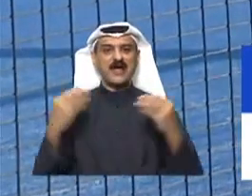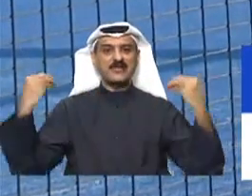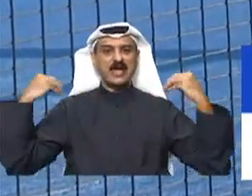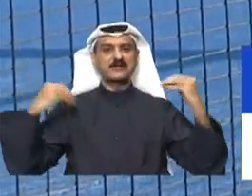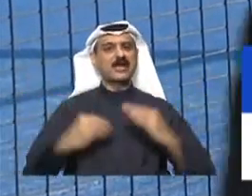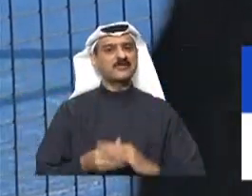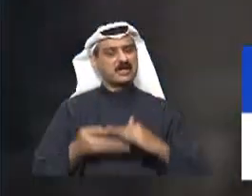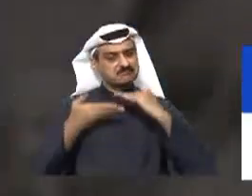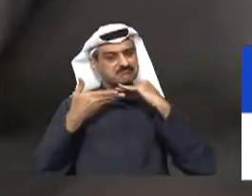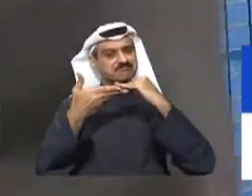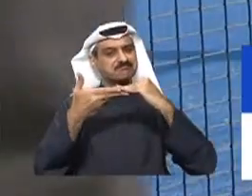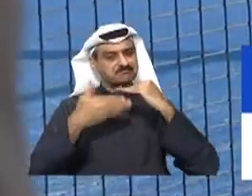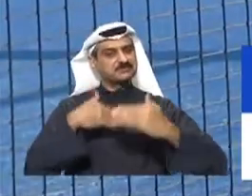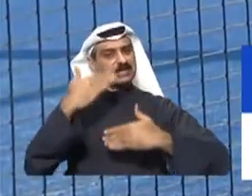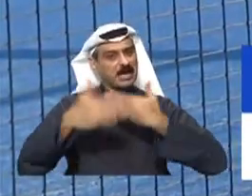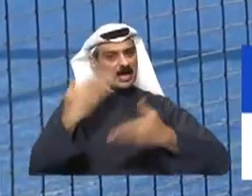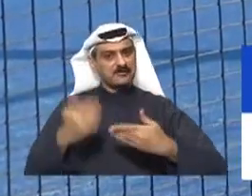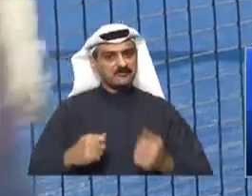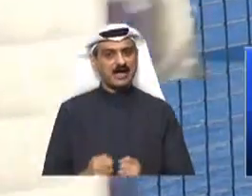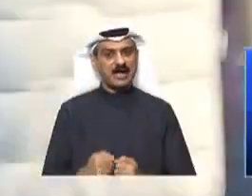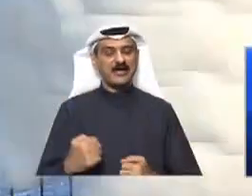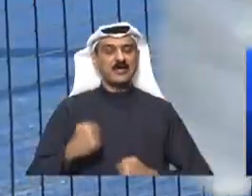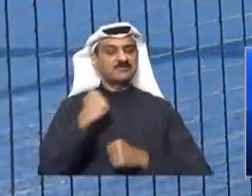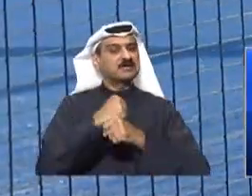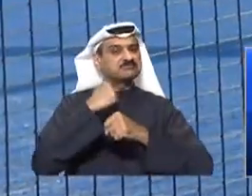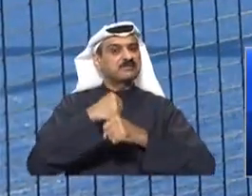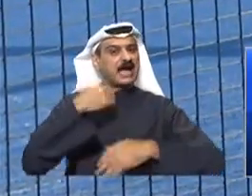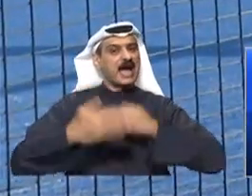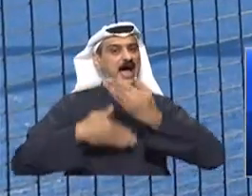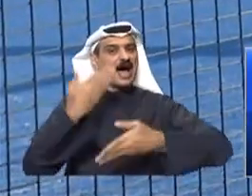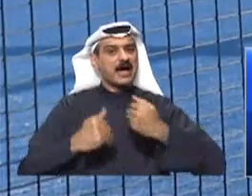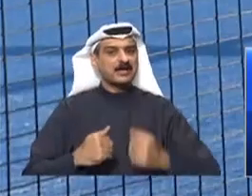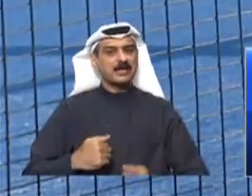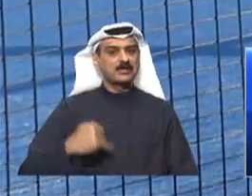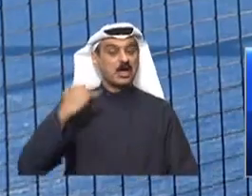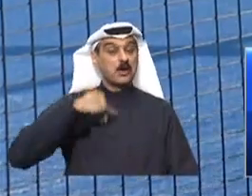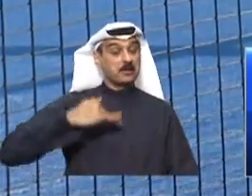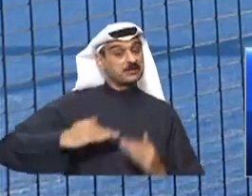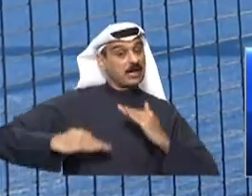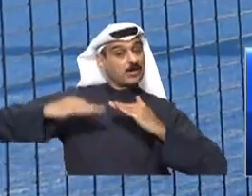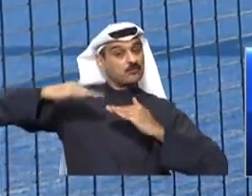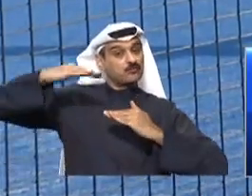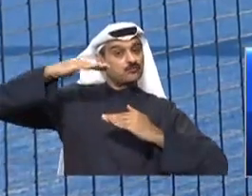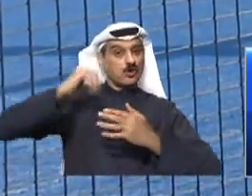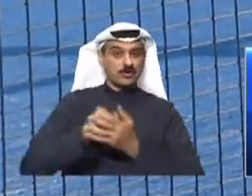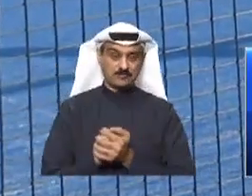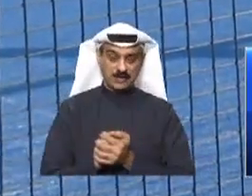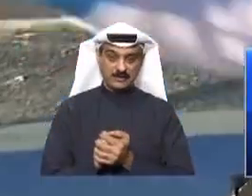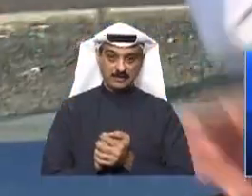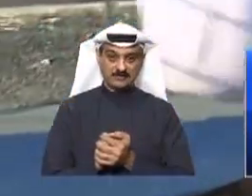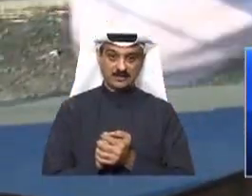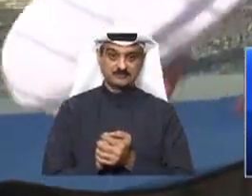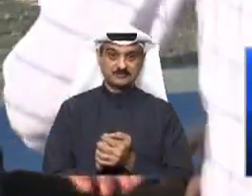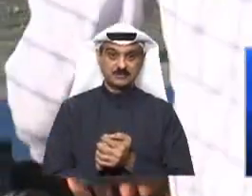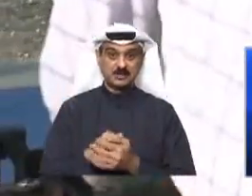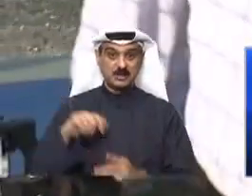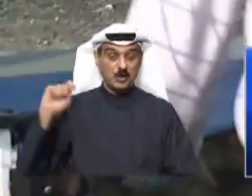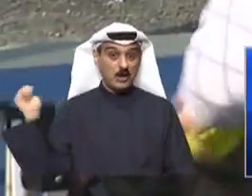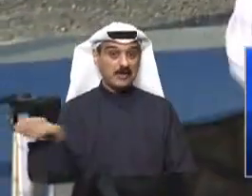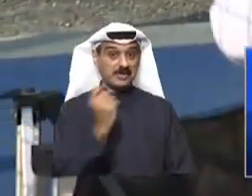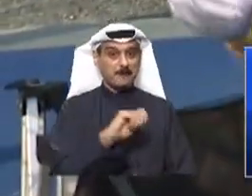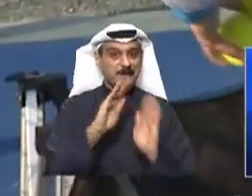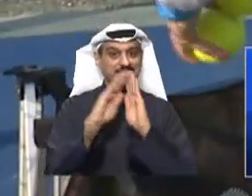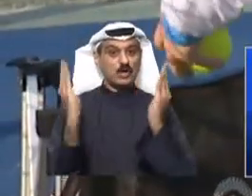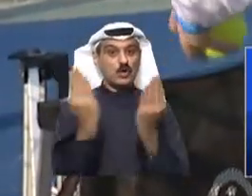على الحركة، تساعد على رفع المعنوية، تساعد على وايد أشياء، ولعبة بادل